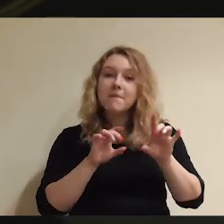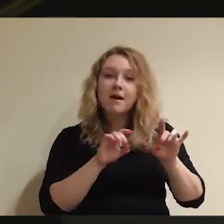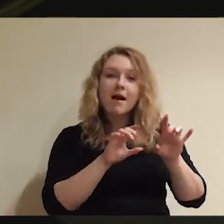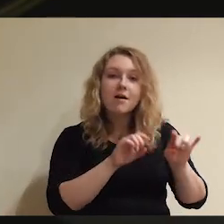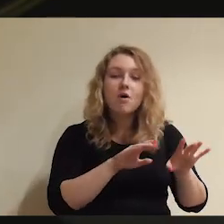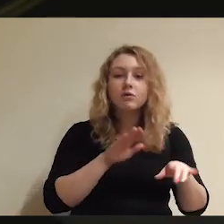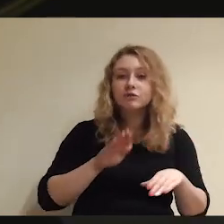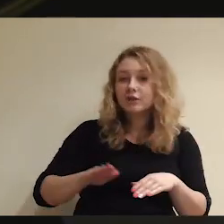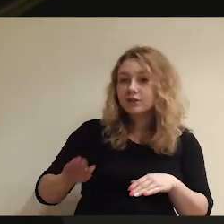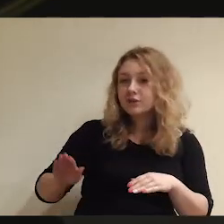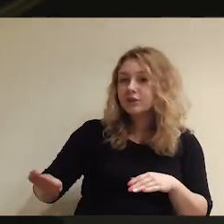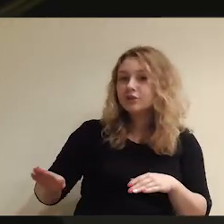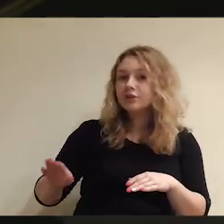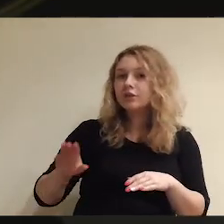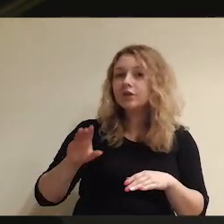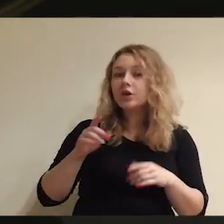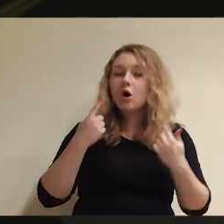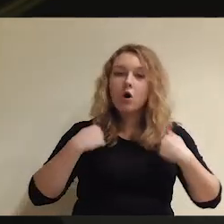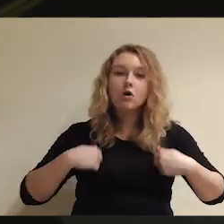Popatrz na biegające dzieci,